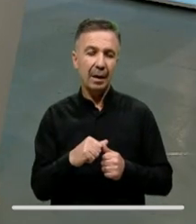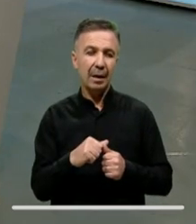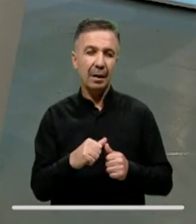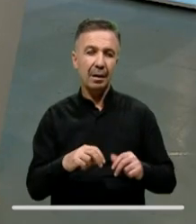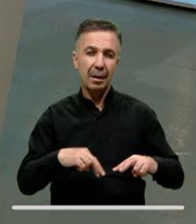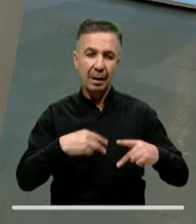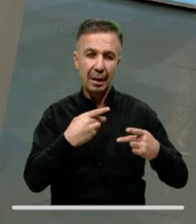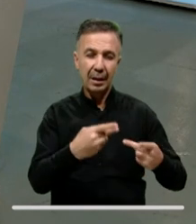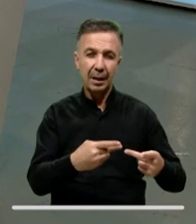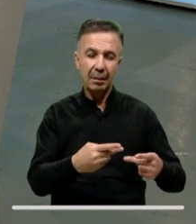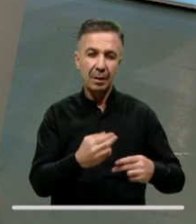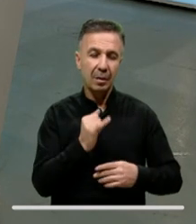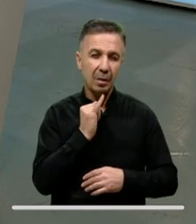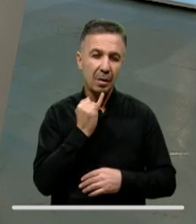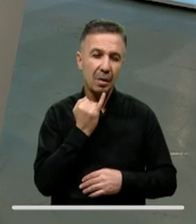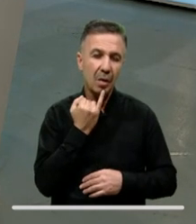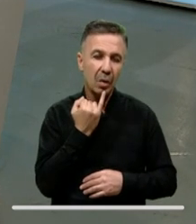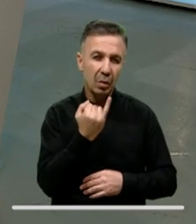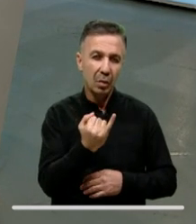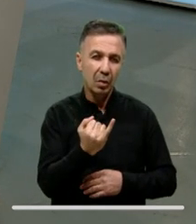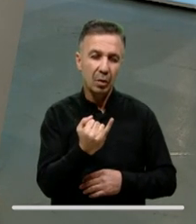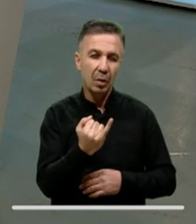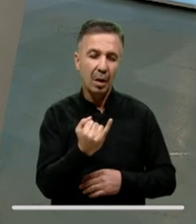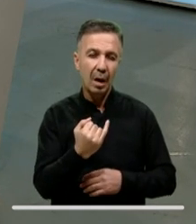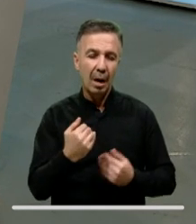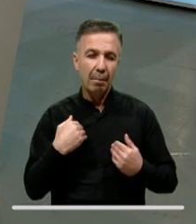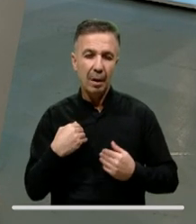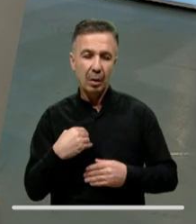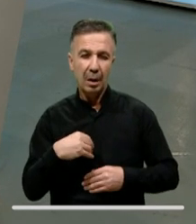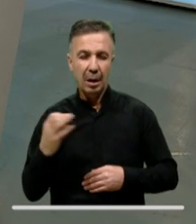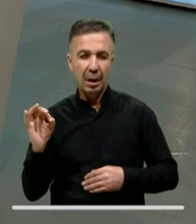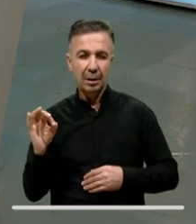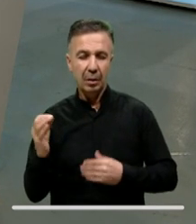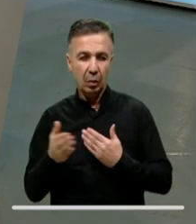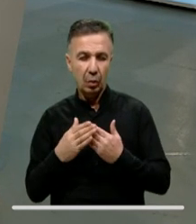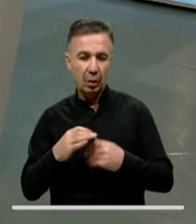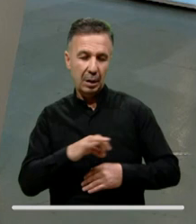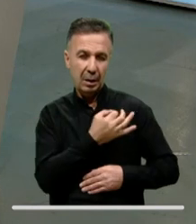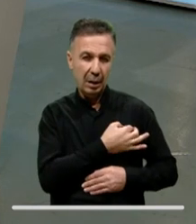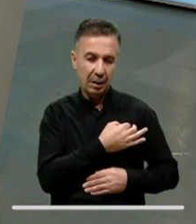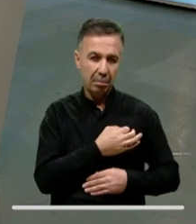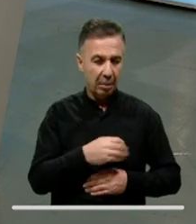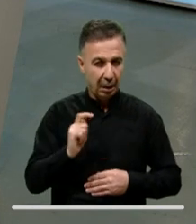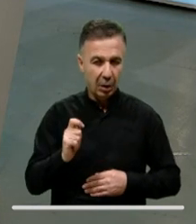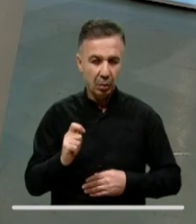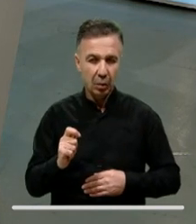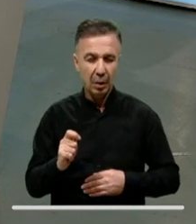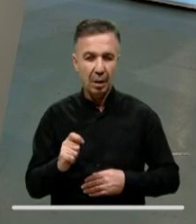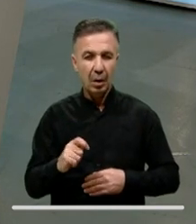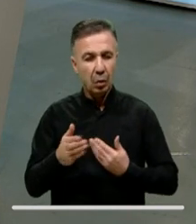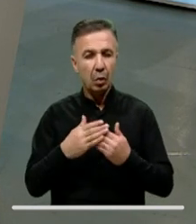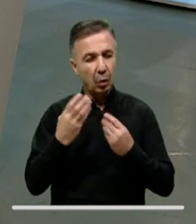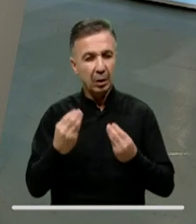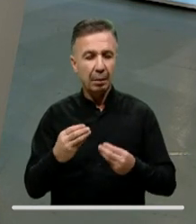edilmesi, ödünç deniyor. Yani o bana taktı, ben de ona takmak zorunluluğum var gibi. O zaman bu